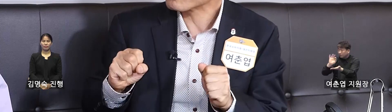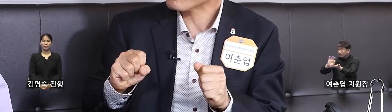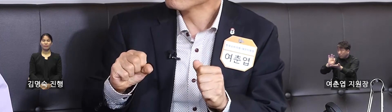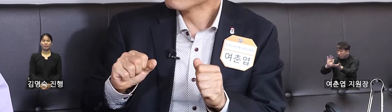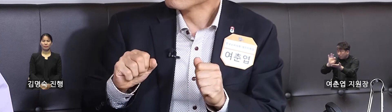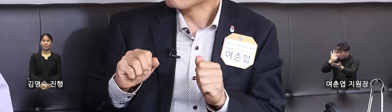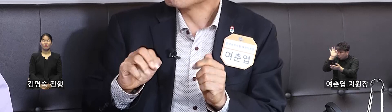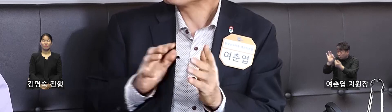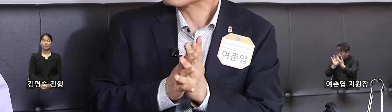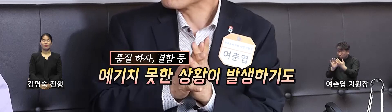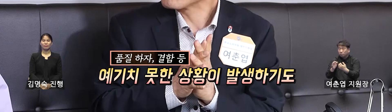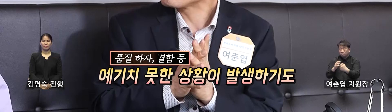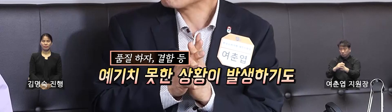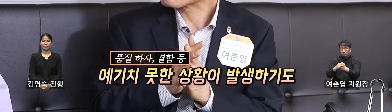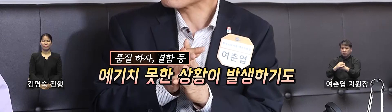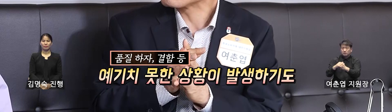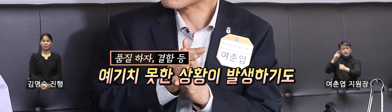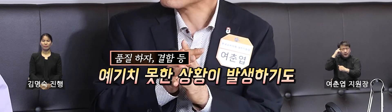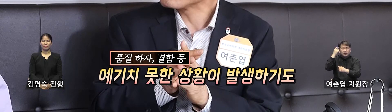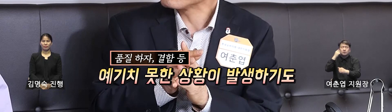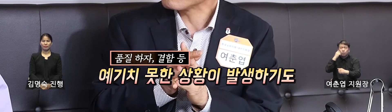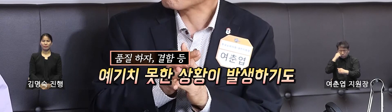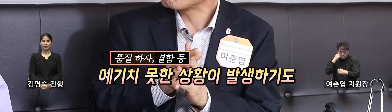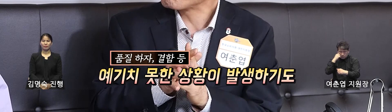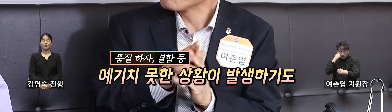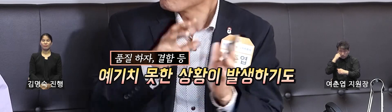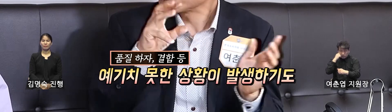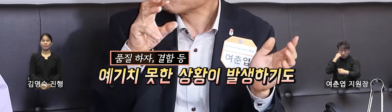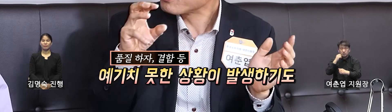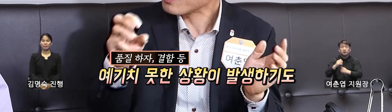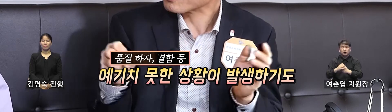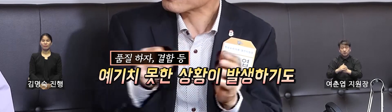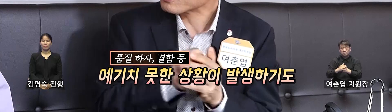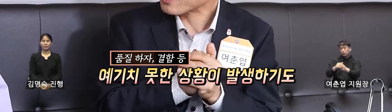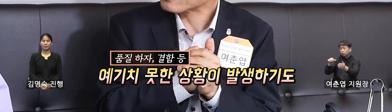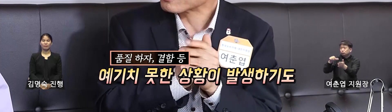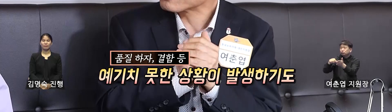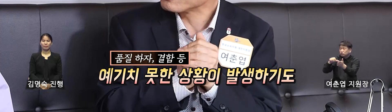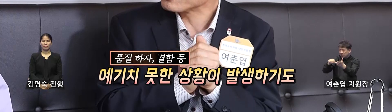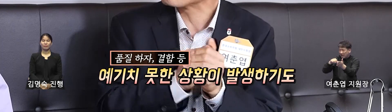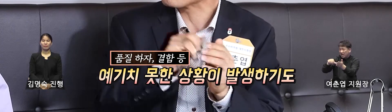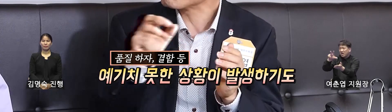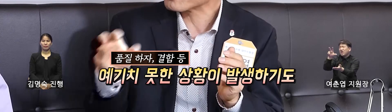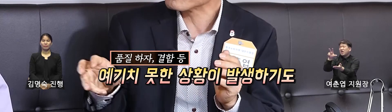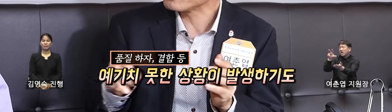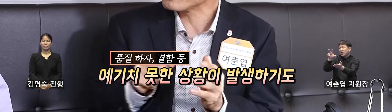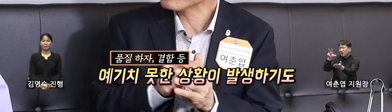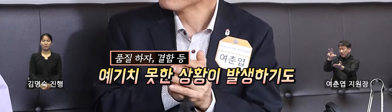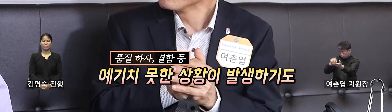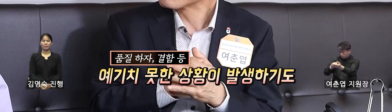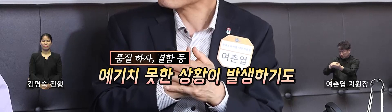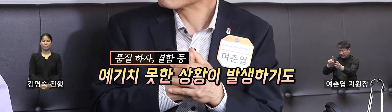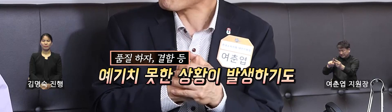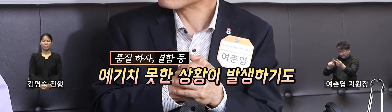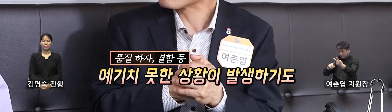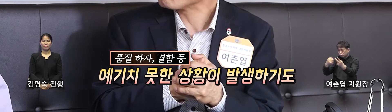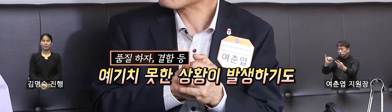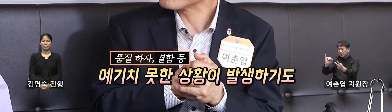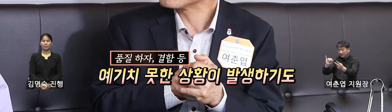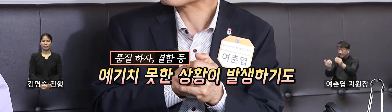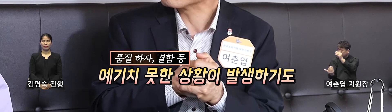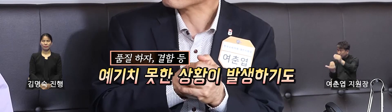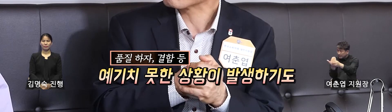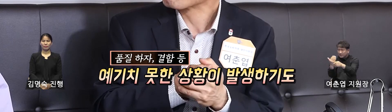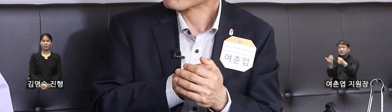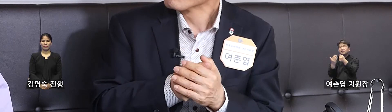하다 보니까 미처 얘기지 못한 여러 가지 이제 품질 하자라든지 결함이라든지 그런 그